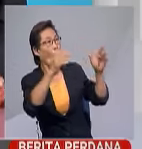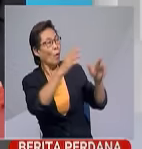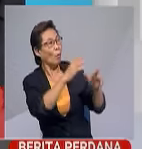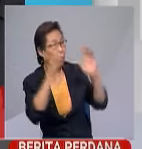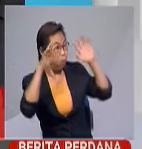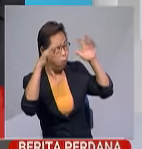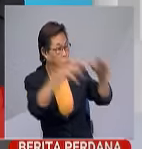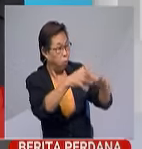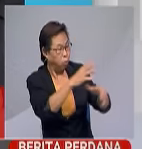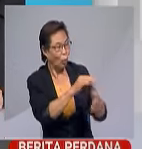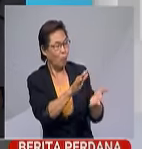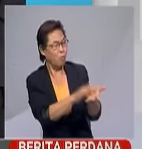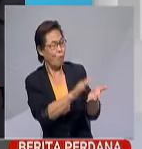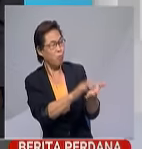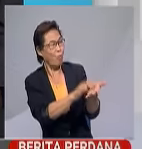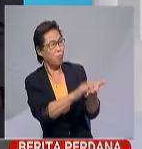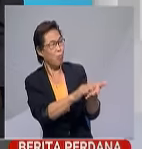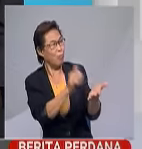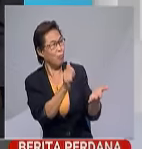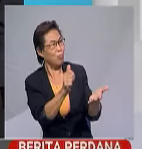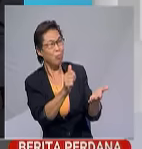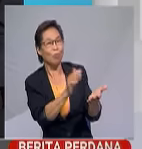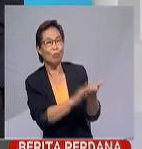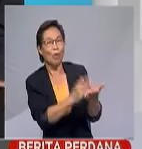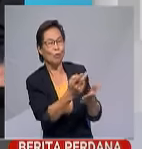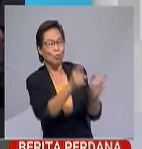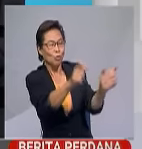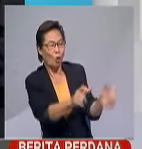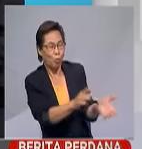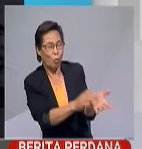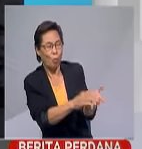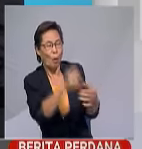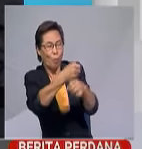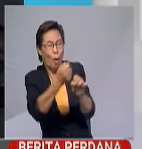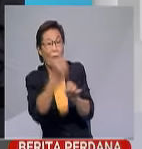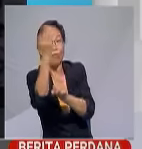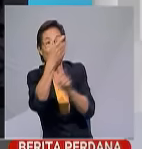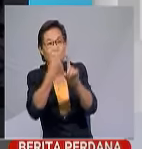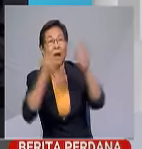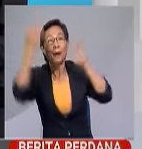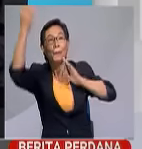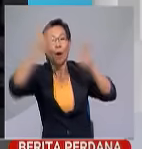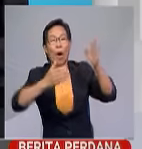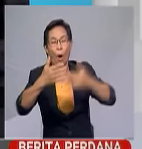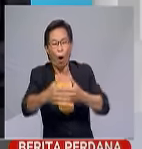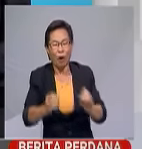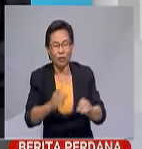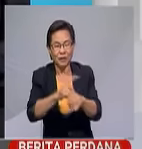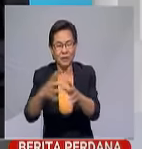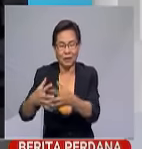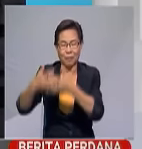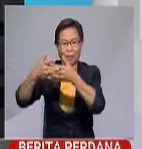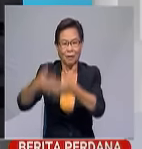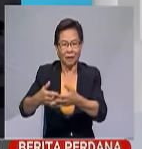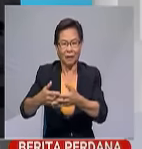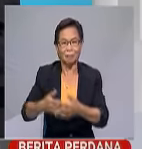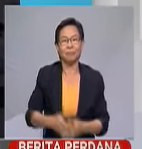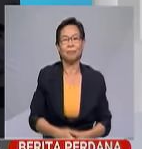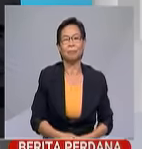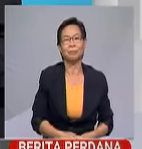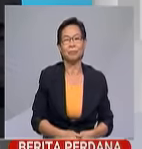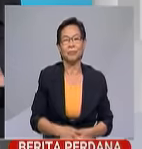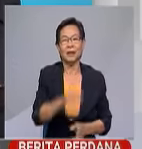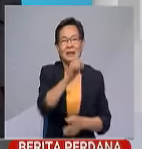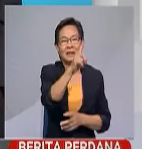kepada Teng Poh Si dan Chin Tan yang merupakan penerbit filem dari Malaysia berpangkalan di Amerika Syarikat. St. Louis